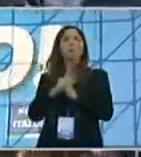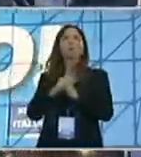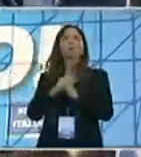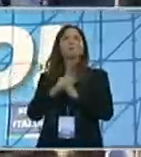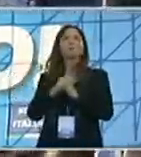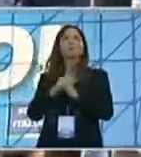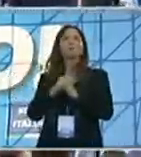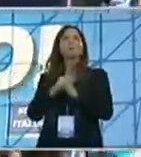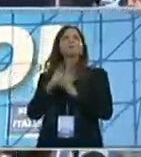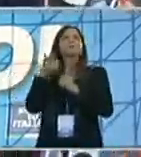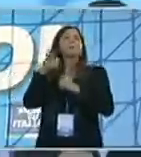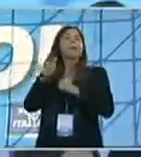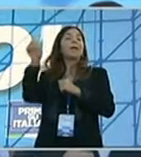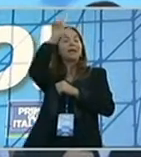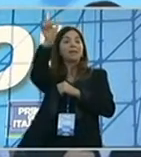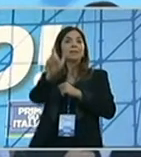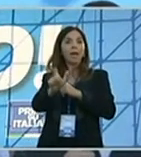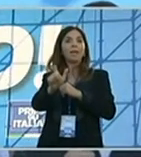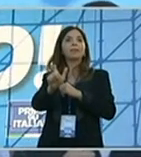perché l'Italia